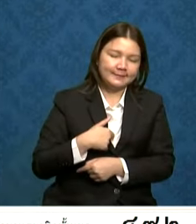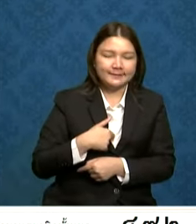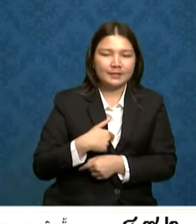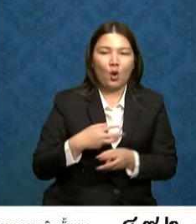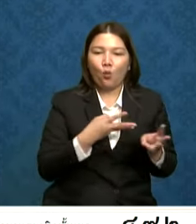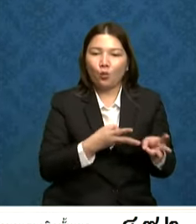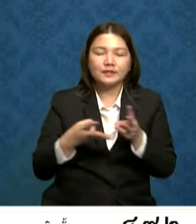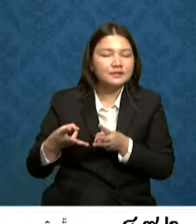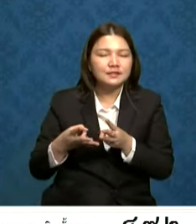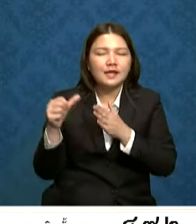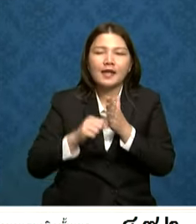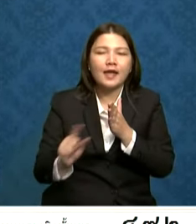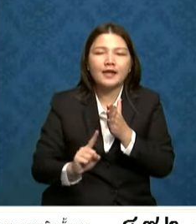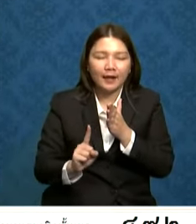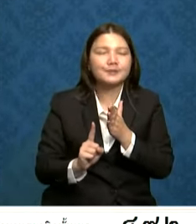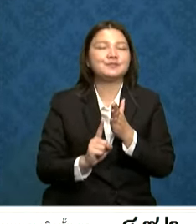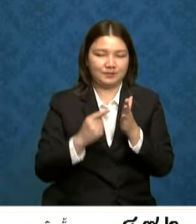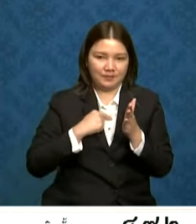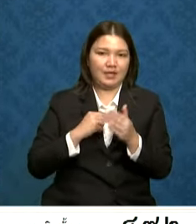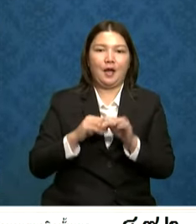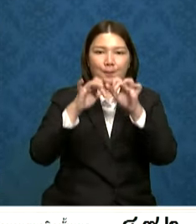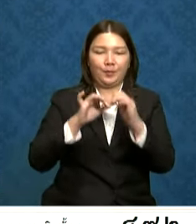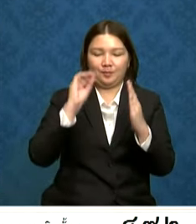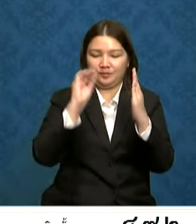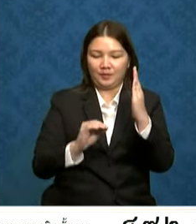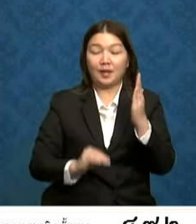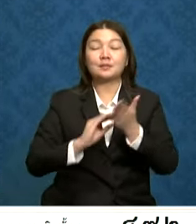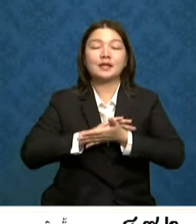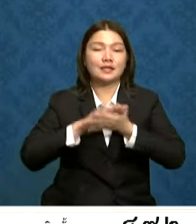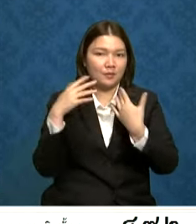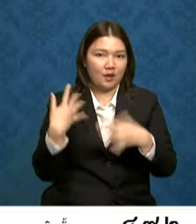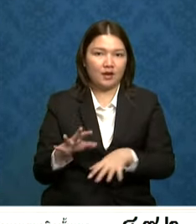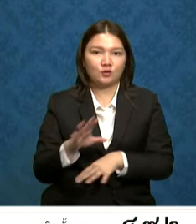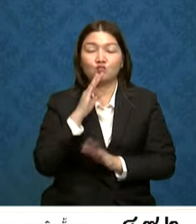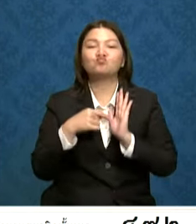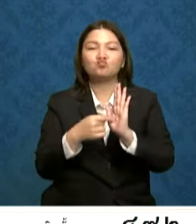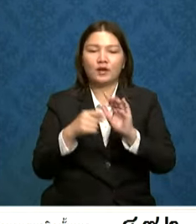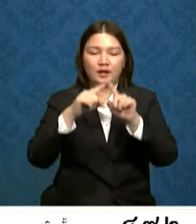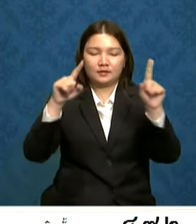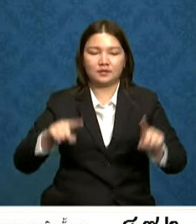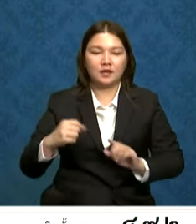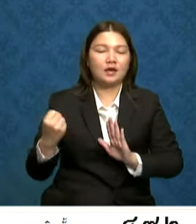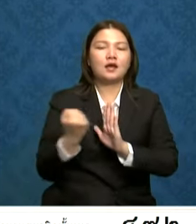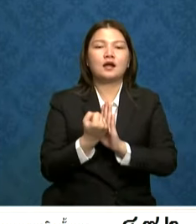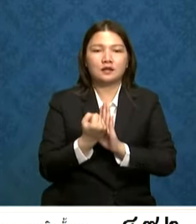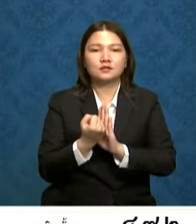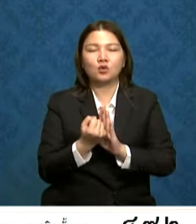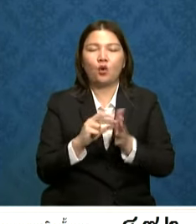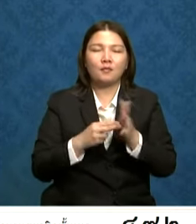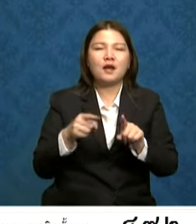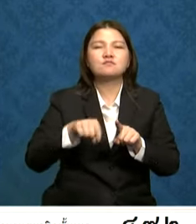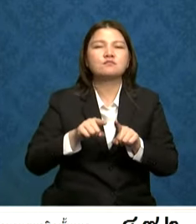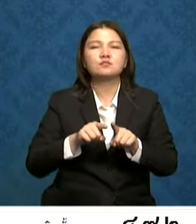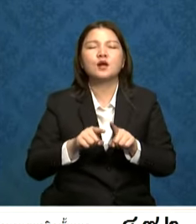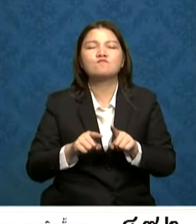สังคมไทยไว้อีกด้วยเช่นแนวทางการตราพระบัญญัติล้างมลทินแนวทางการขอ